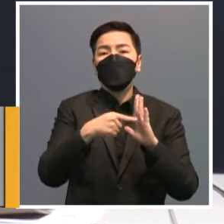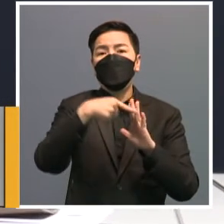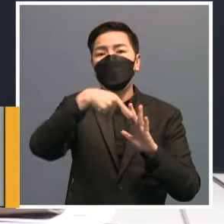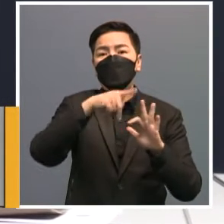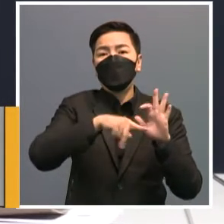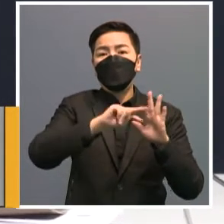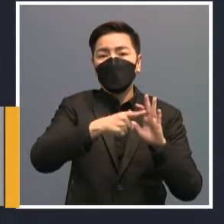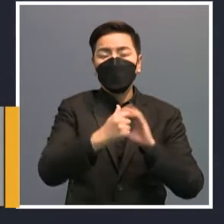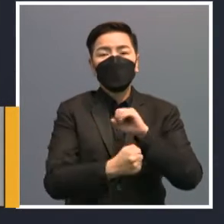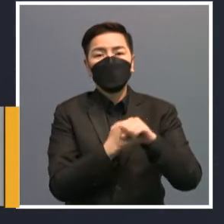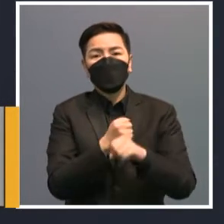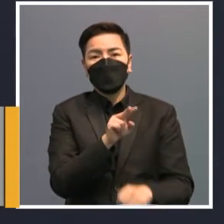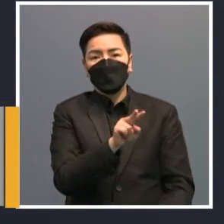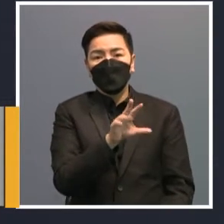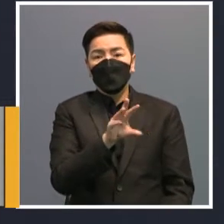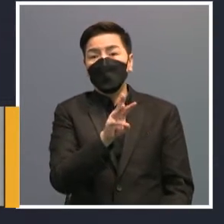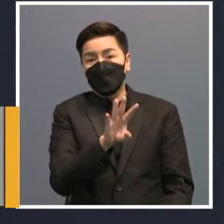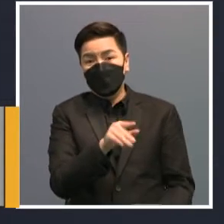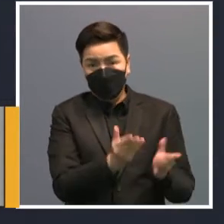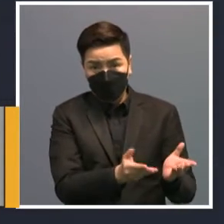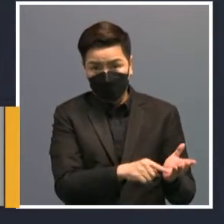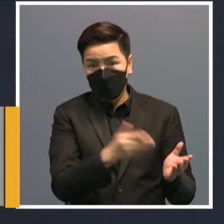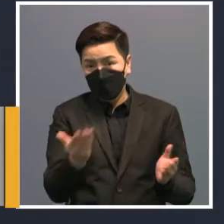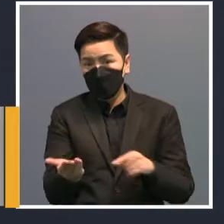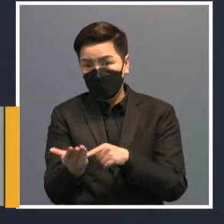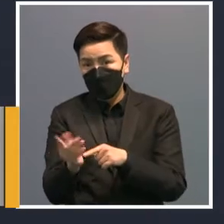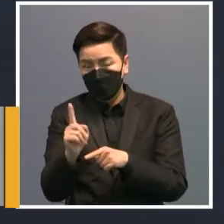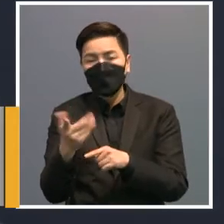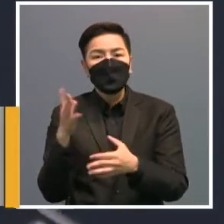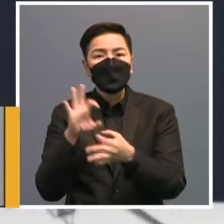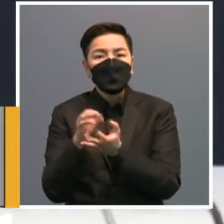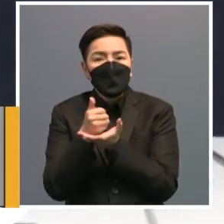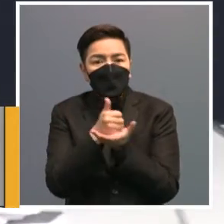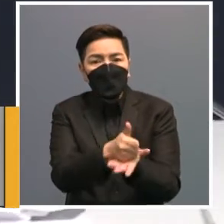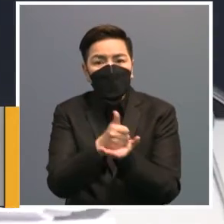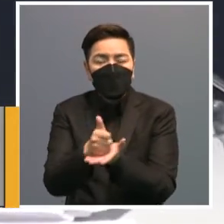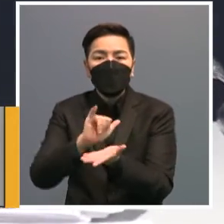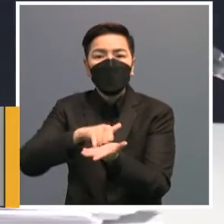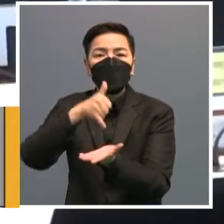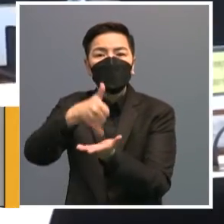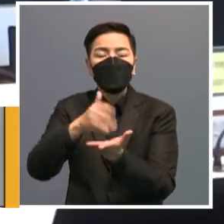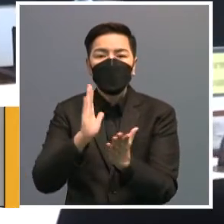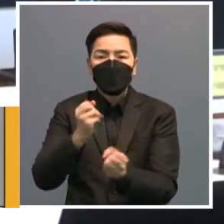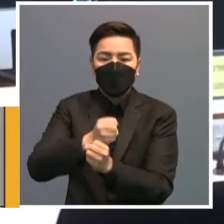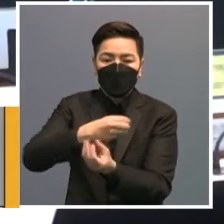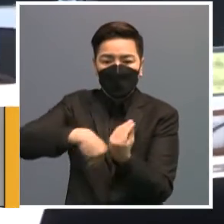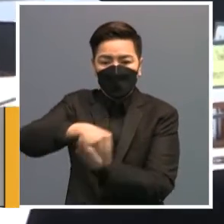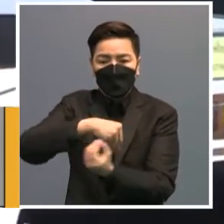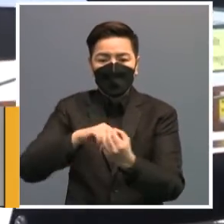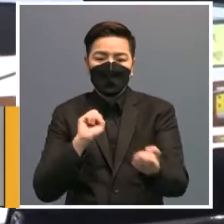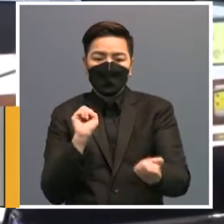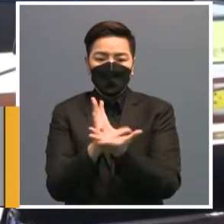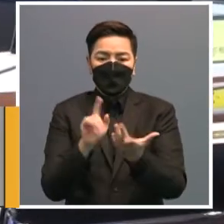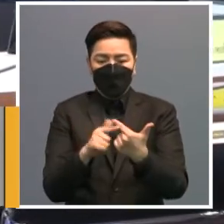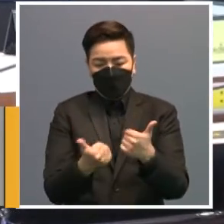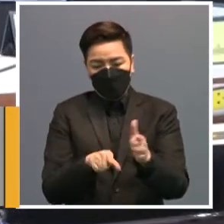ชย์พุทธศักราช2564และพระราชกำหนดการให้การช่วยเหลือและฟื้นฟูผู้ประกอบธุรกิจที่ได้รับผลก